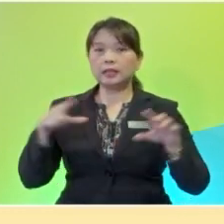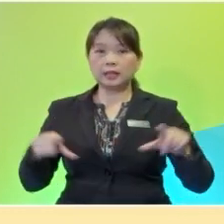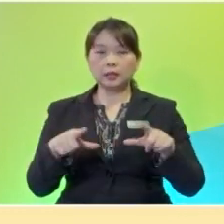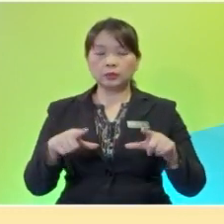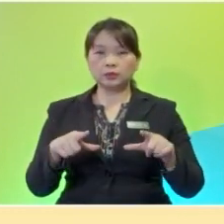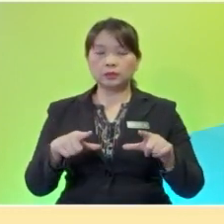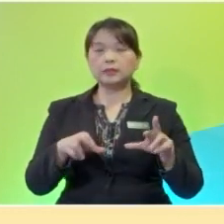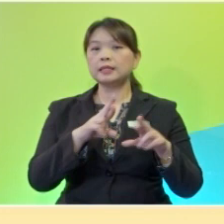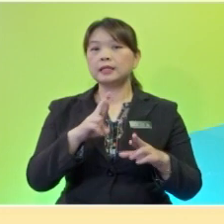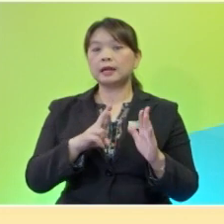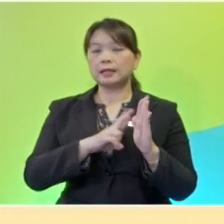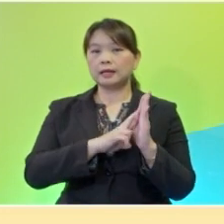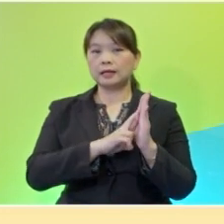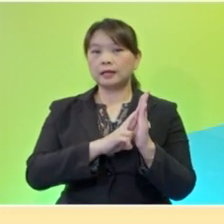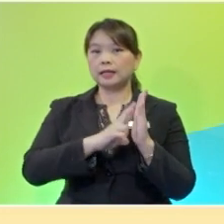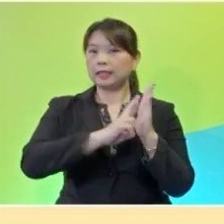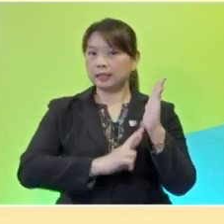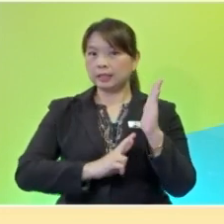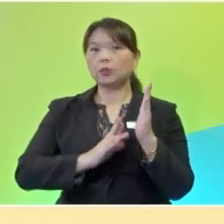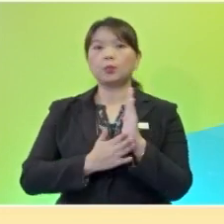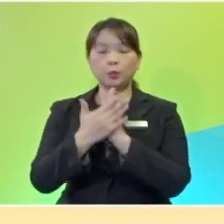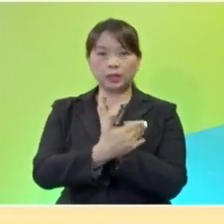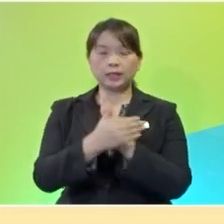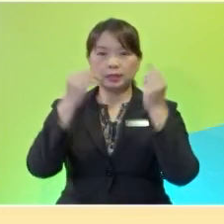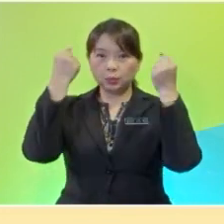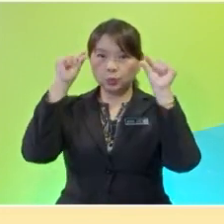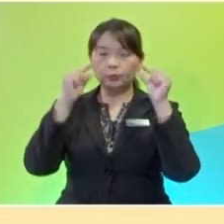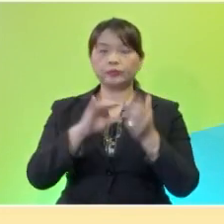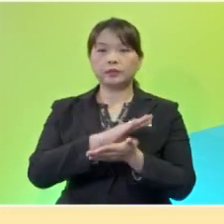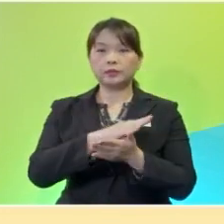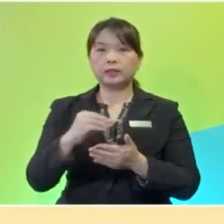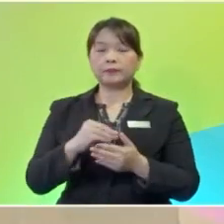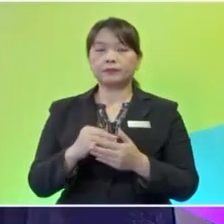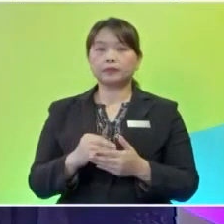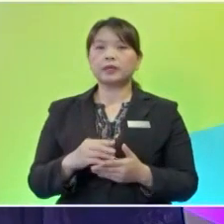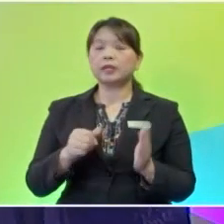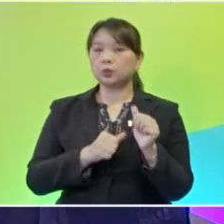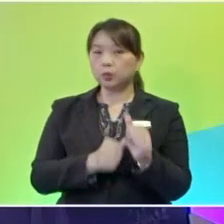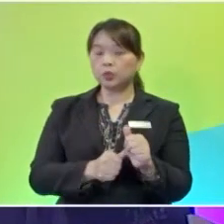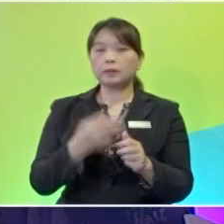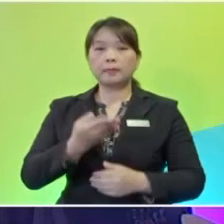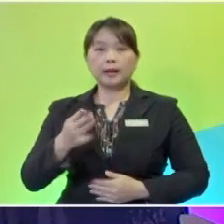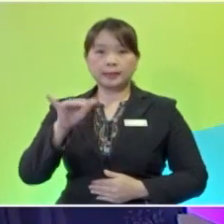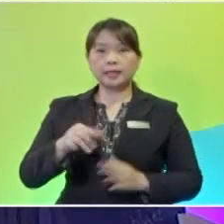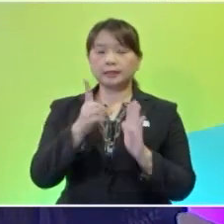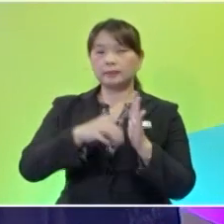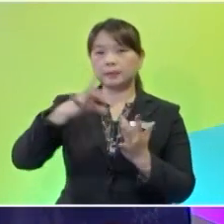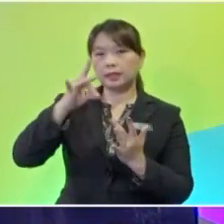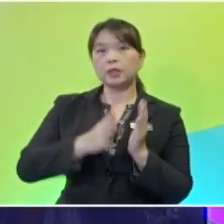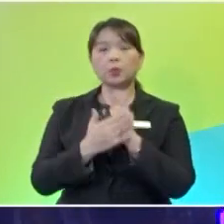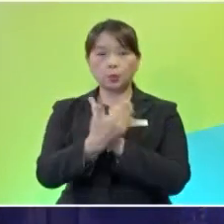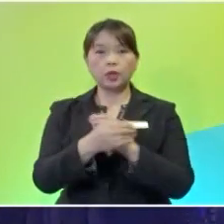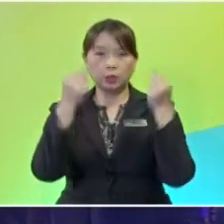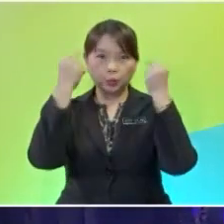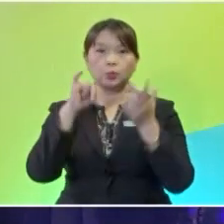的那个可能是多元化的，然后他怎么进行呢，就要看他选择的教材，然后他的那一个技能又是